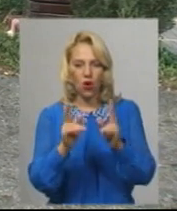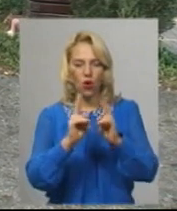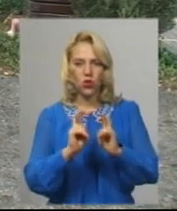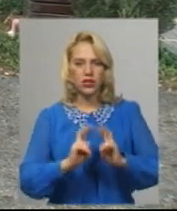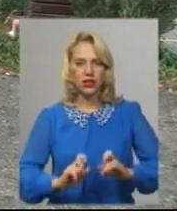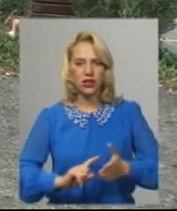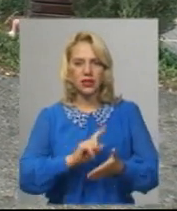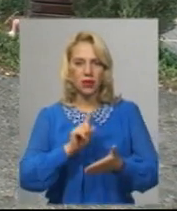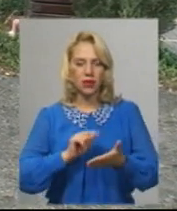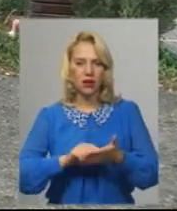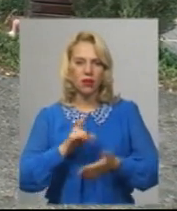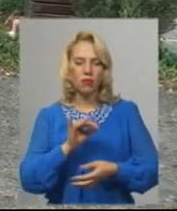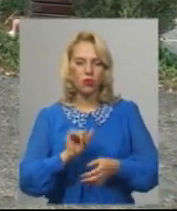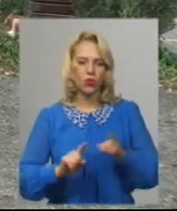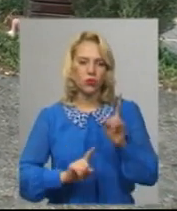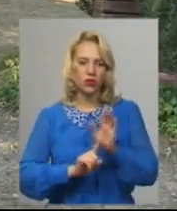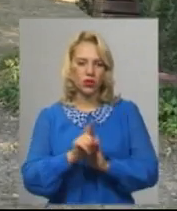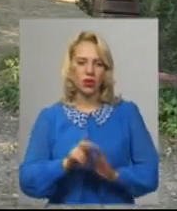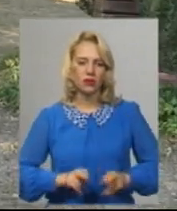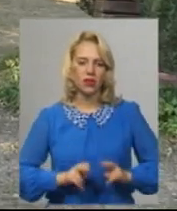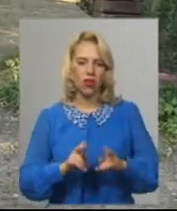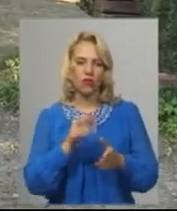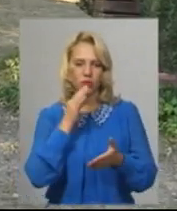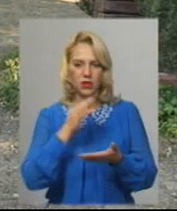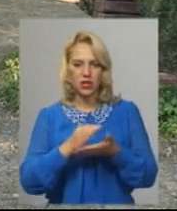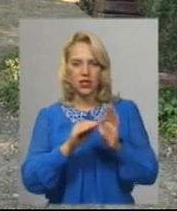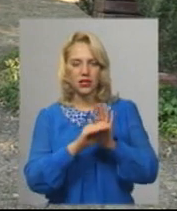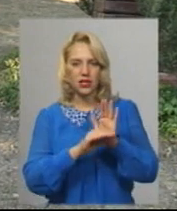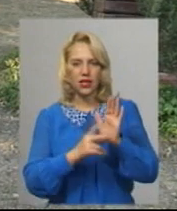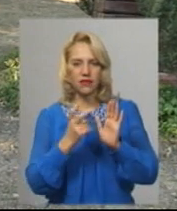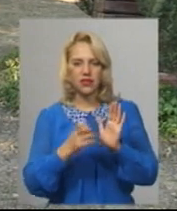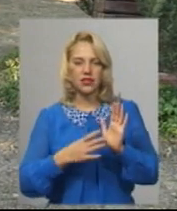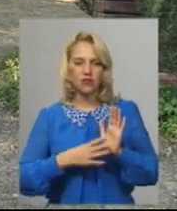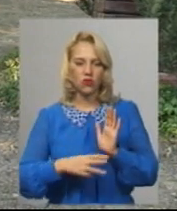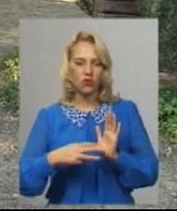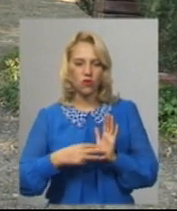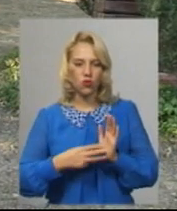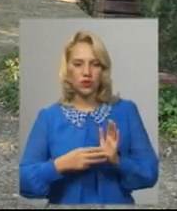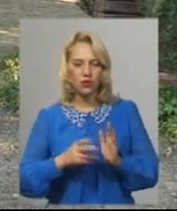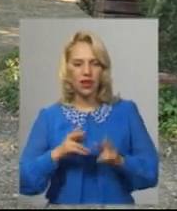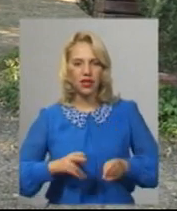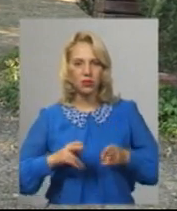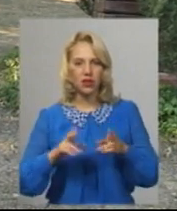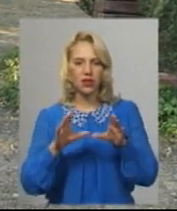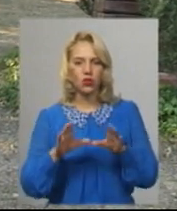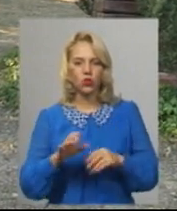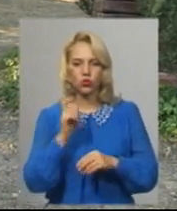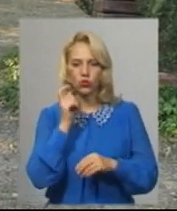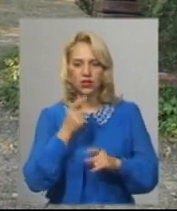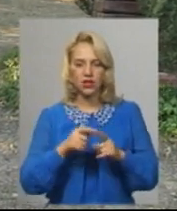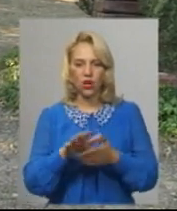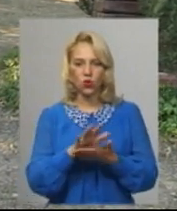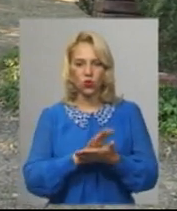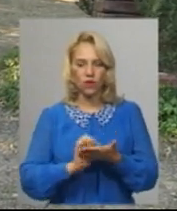розглядається питання щодо порушення кримінальної відповідальності. Стаття 298 Кримінального кодексу України – це руйнування пам'ятки.